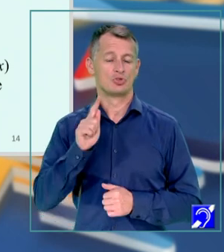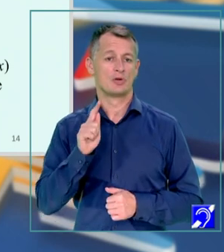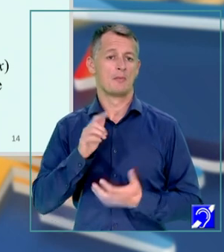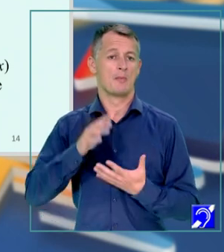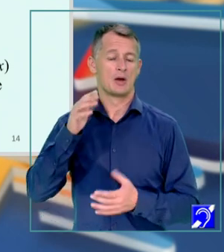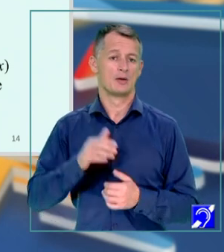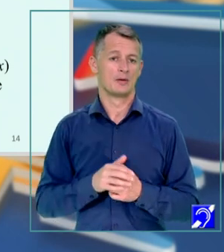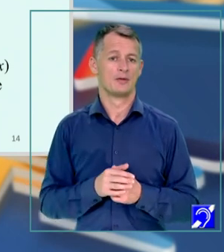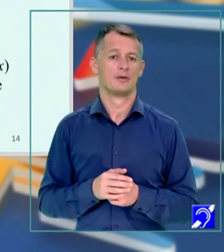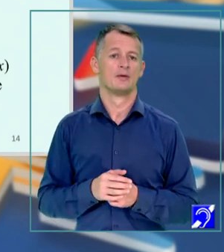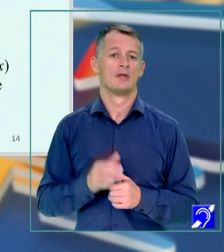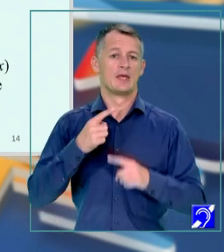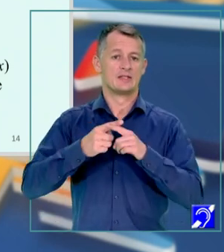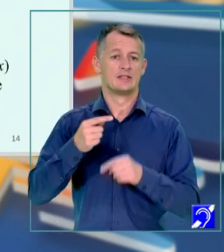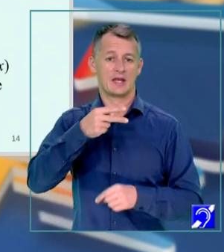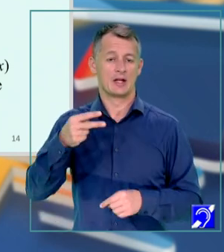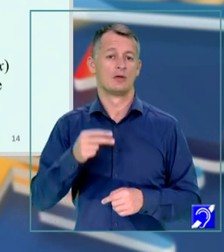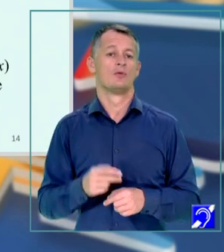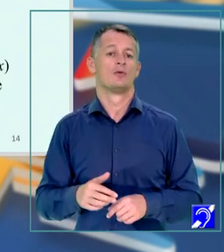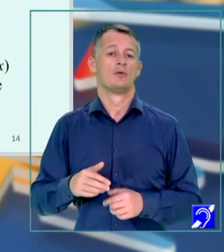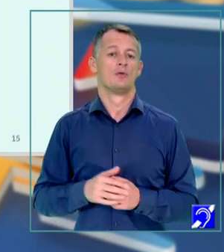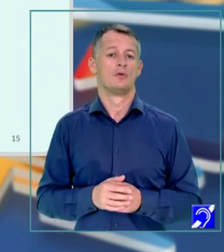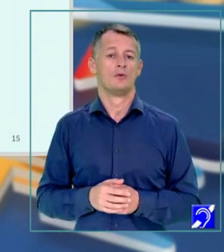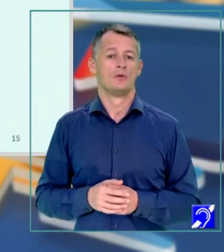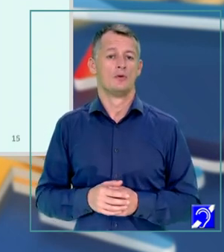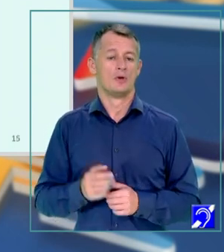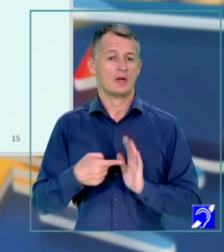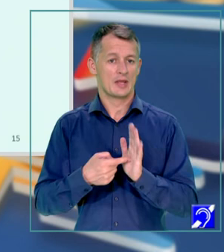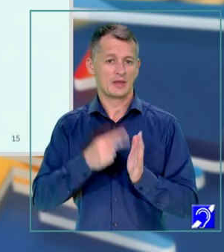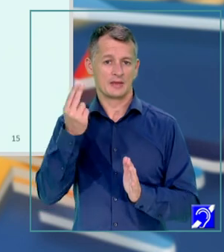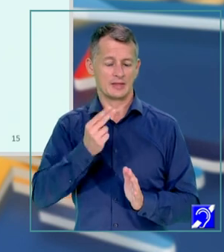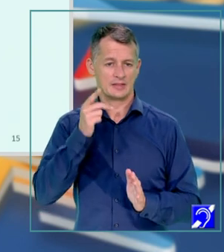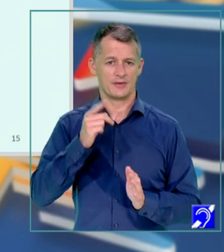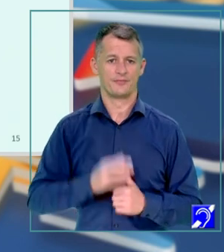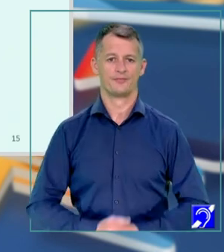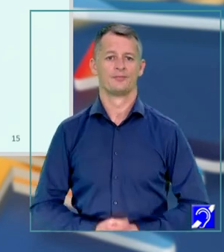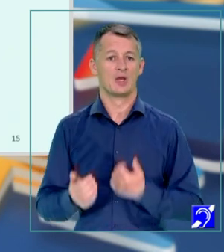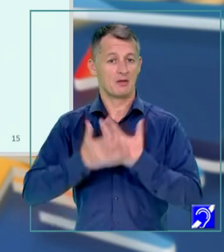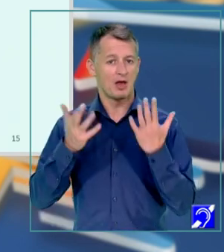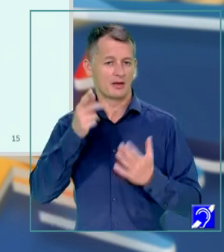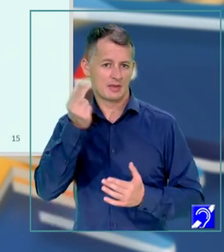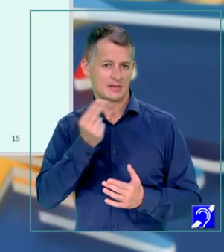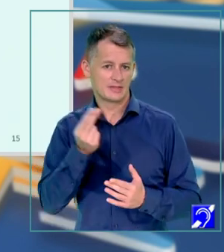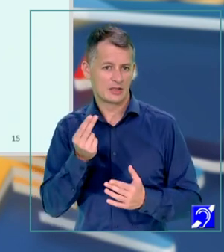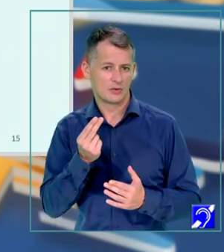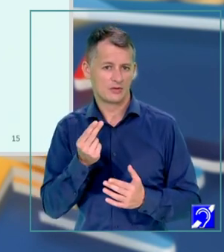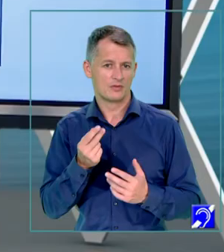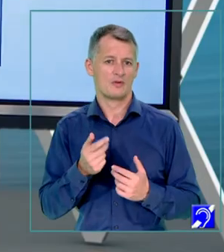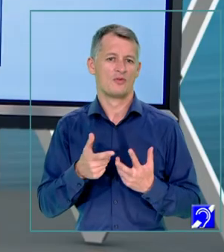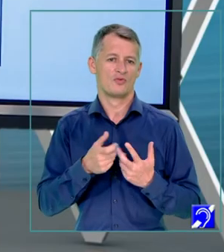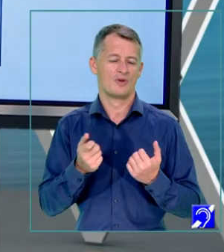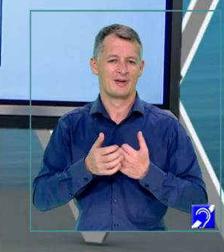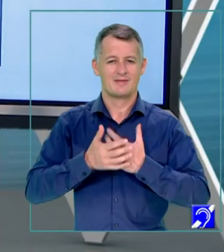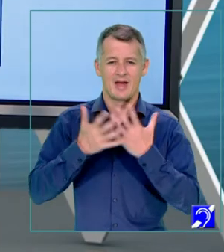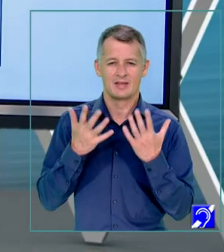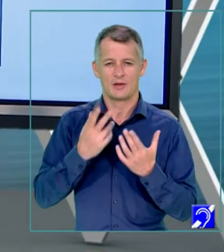mare de exclus cei mic această situație este efectuată În figura următoare evident că desenul este puțin fără acuratețe